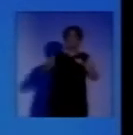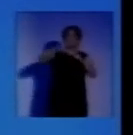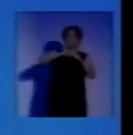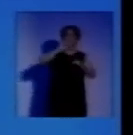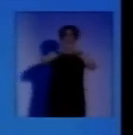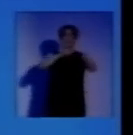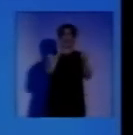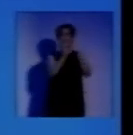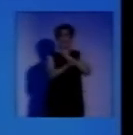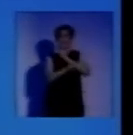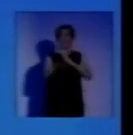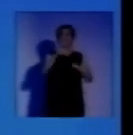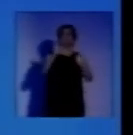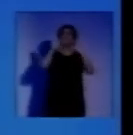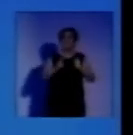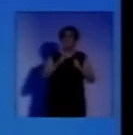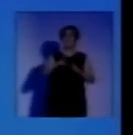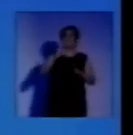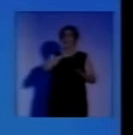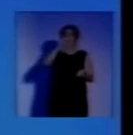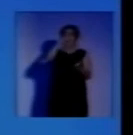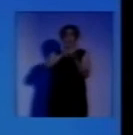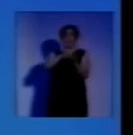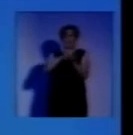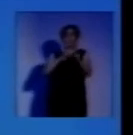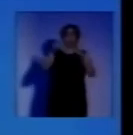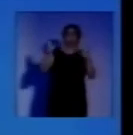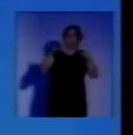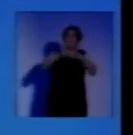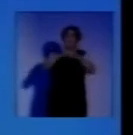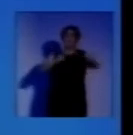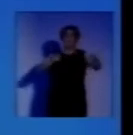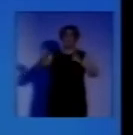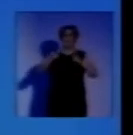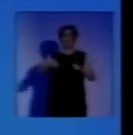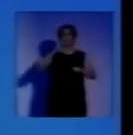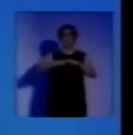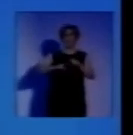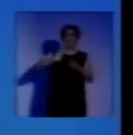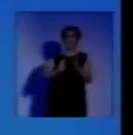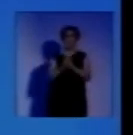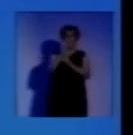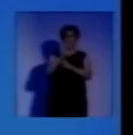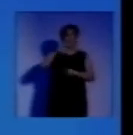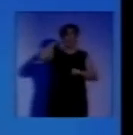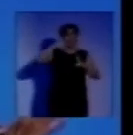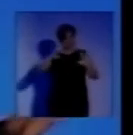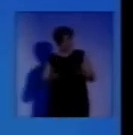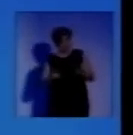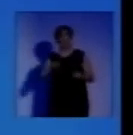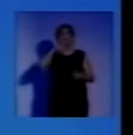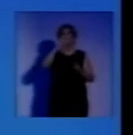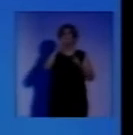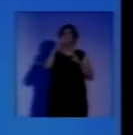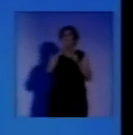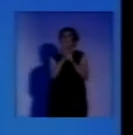μεταρρυθμίσεις που θα αποτελούν τον πυρήνα ενός συνολικού σχεδίου ανασυγκρότησης της χώρας. Όμως, θα θέσουμε και